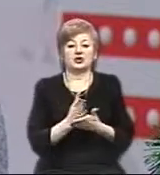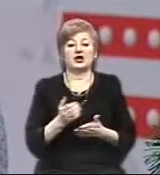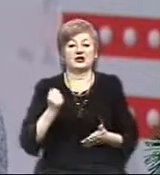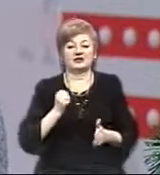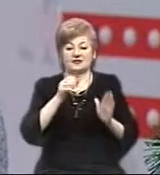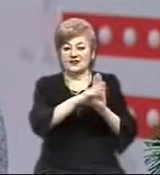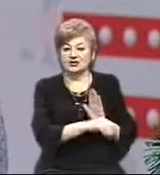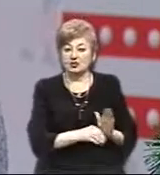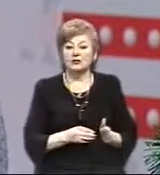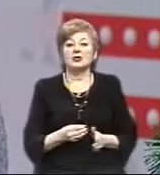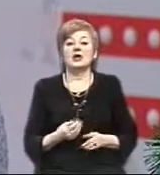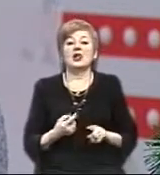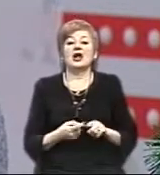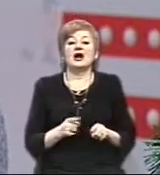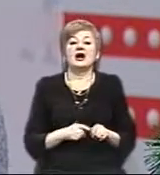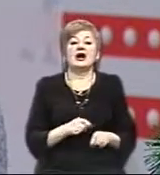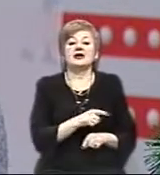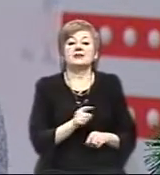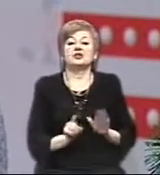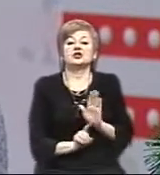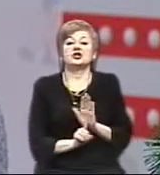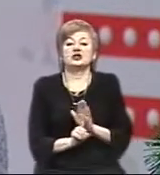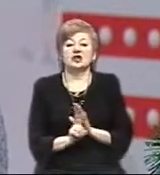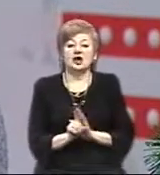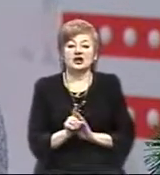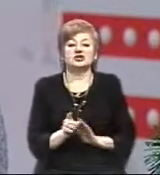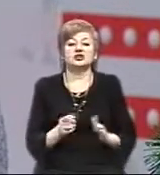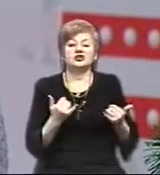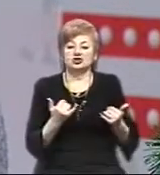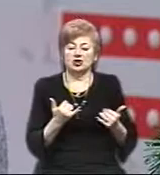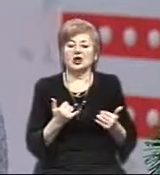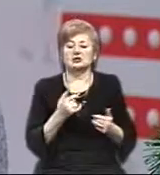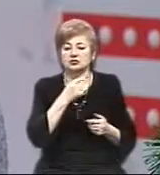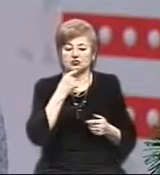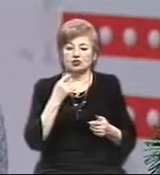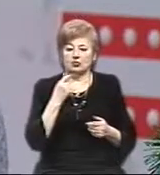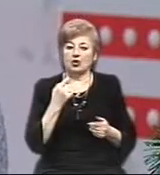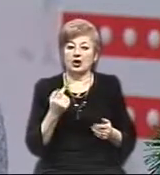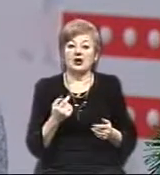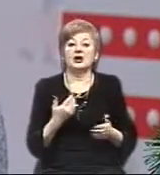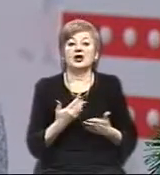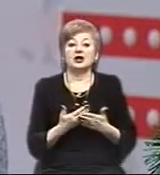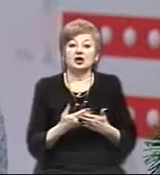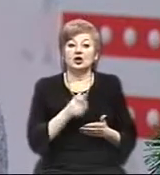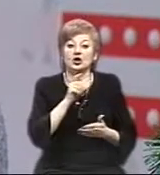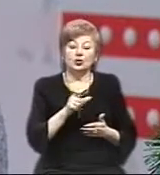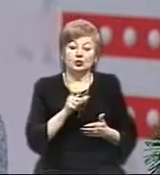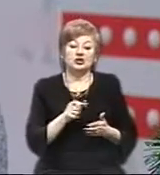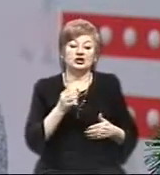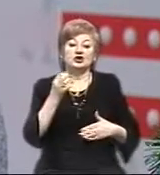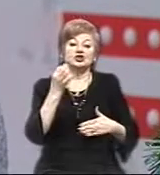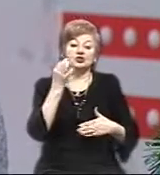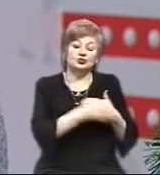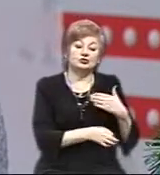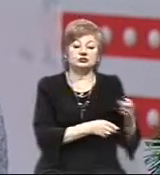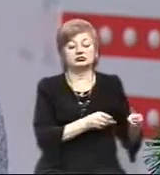Тобто цей такий процес розпочався, і він дуже-дуже зараз активний. Так, і мешканці Сходу почали їздити на Захід.